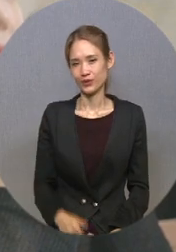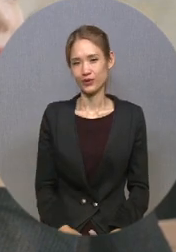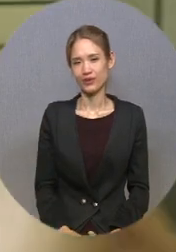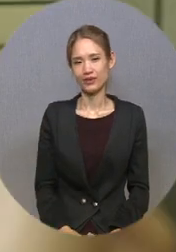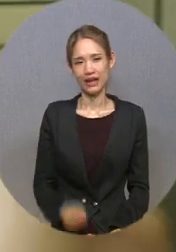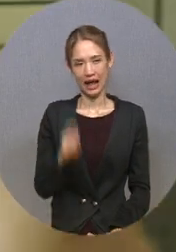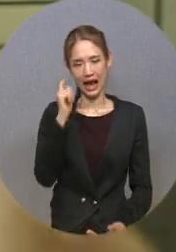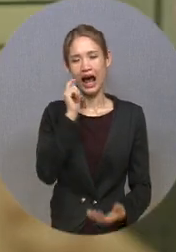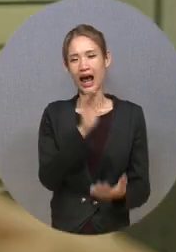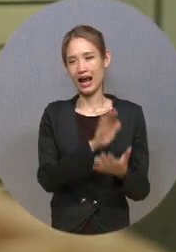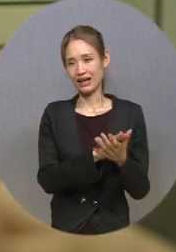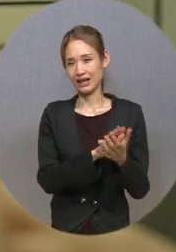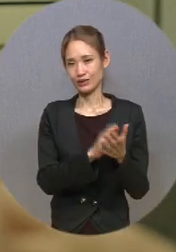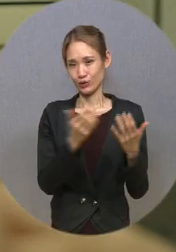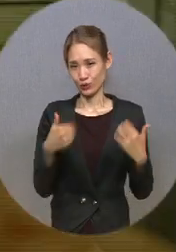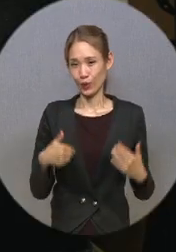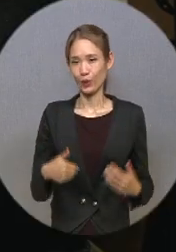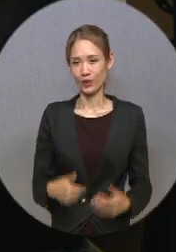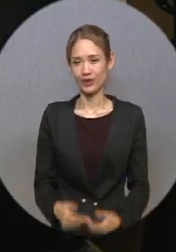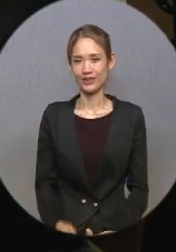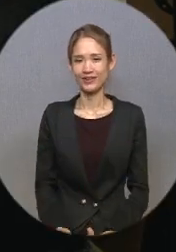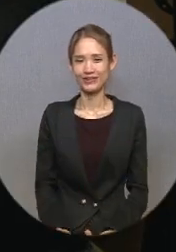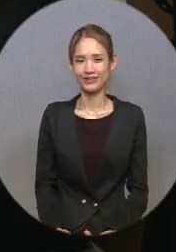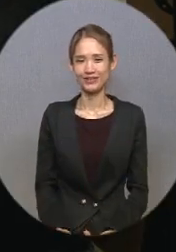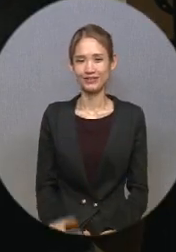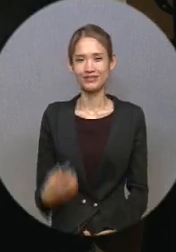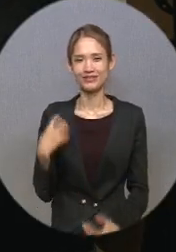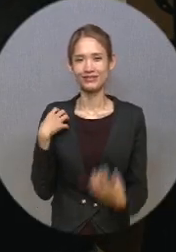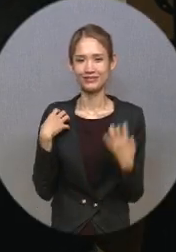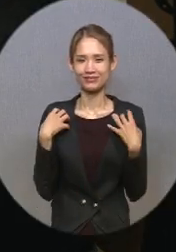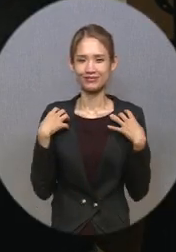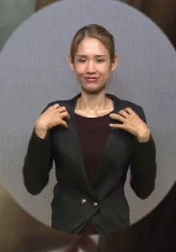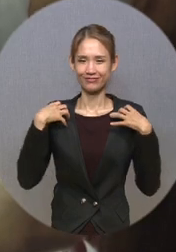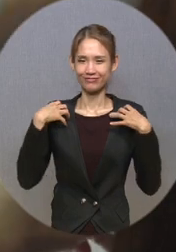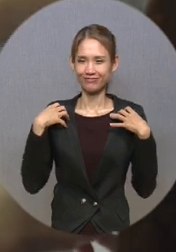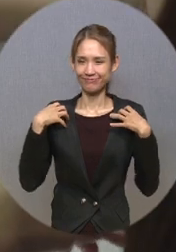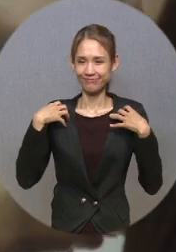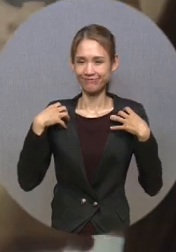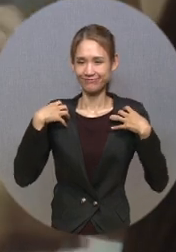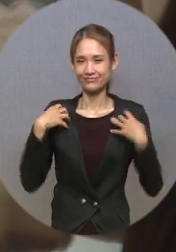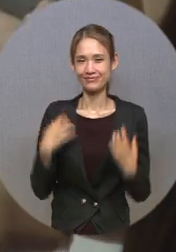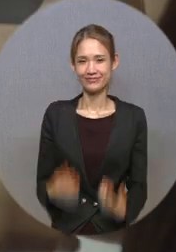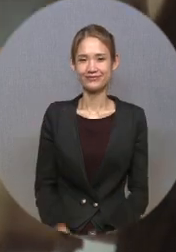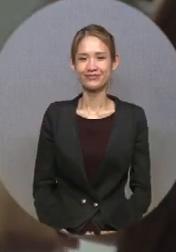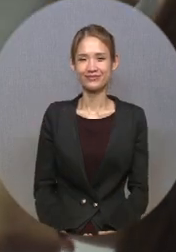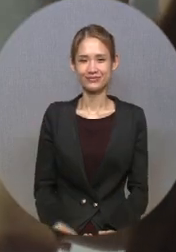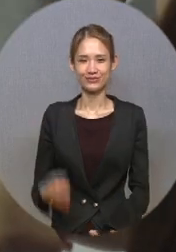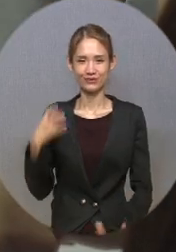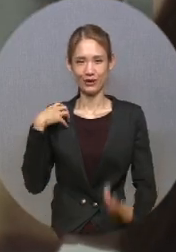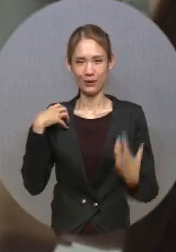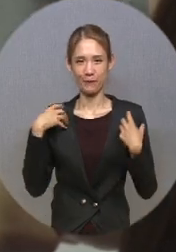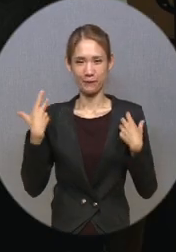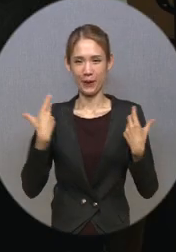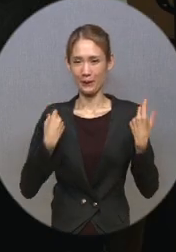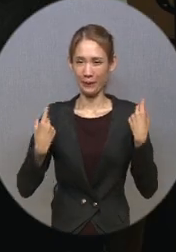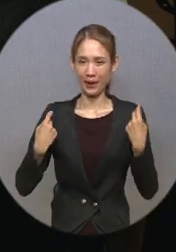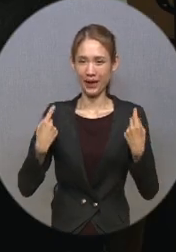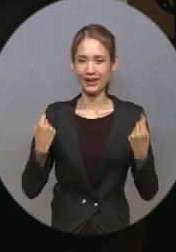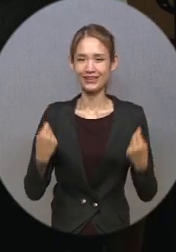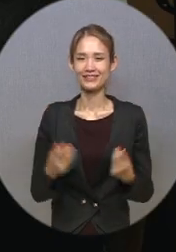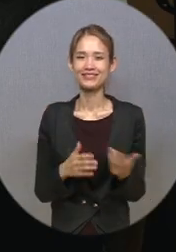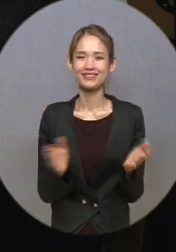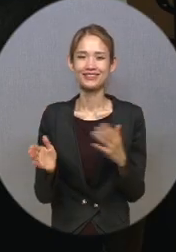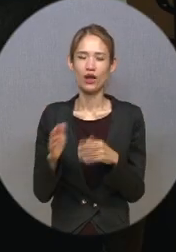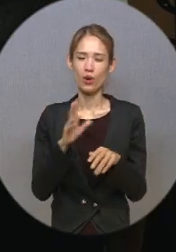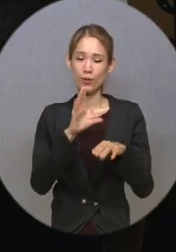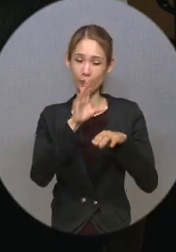알아서 갖다 주셔가지고. 야, 내려가, 내려가, 내려가. 계속 올라가네. 20분에 보톡스 좀 맞으세요. 그러니까. 그러니까 방송